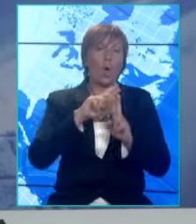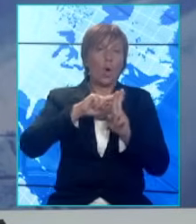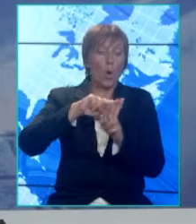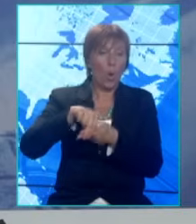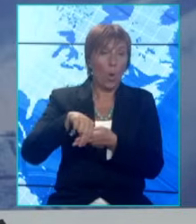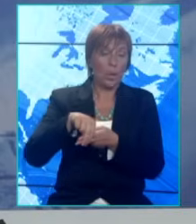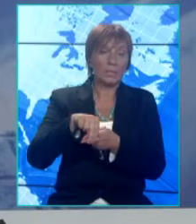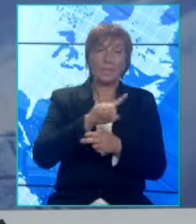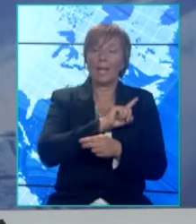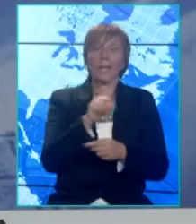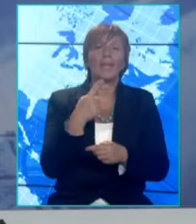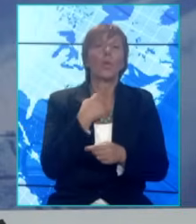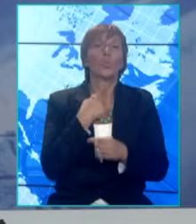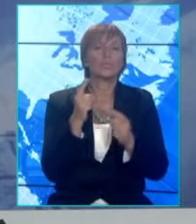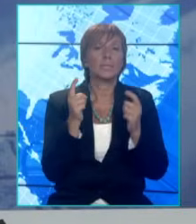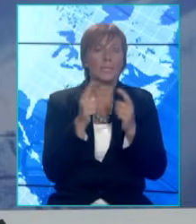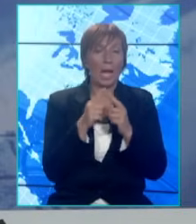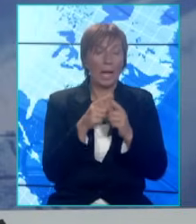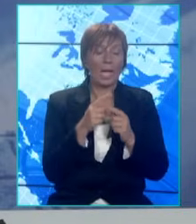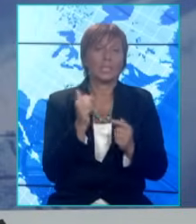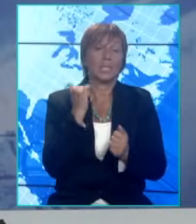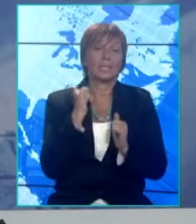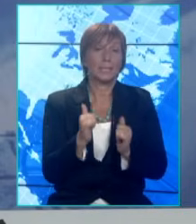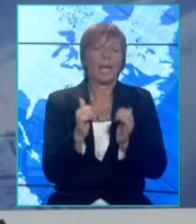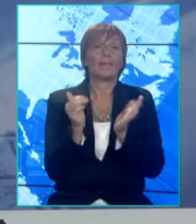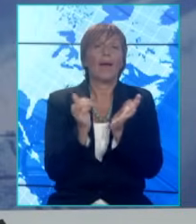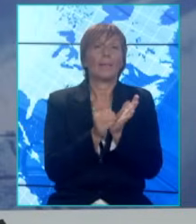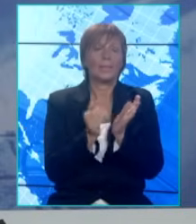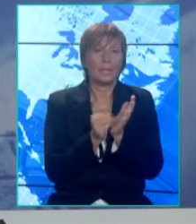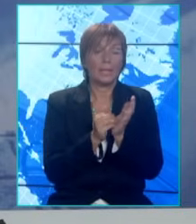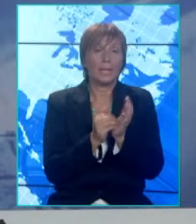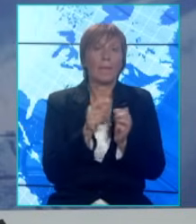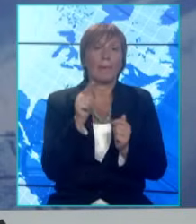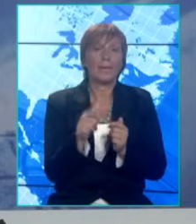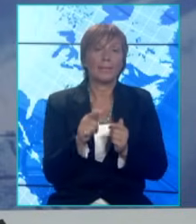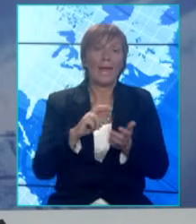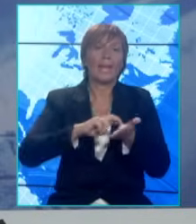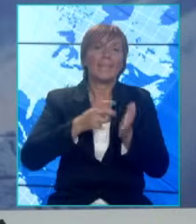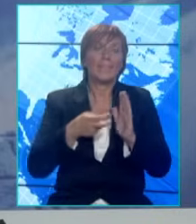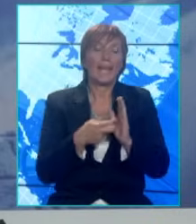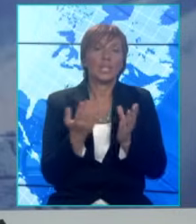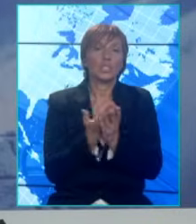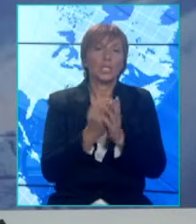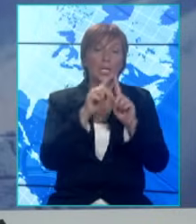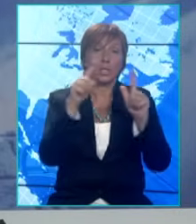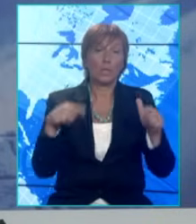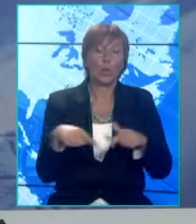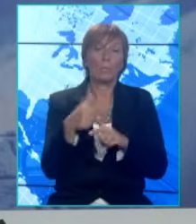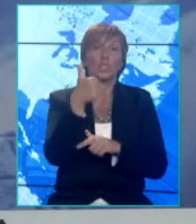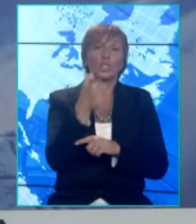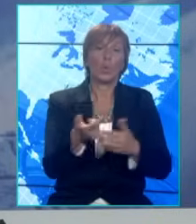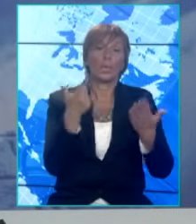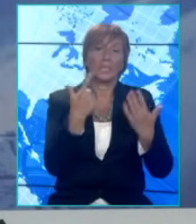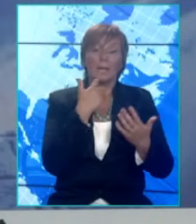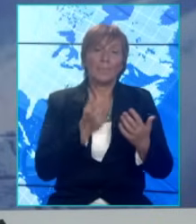ostale neusuglašene. Sada treba taj vrlo tehnički dokument koji je oko 170